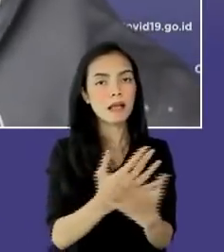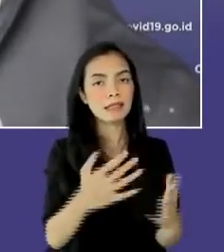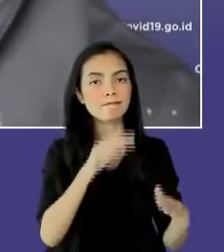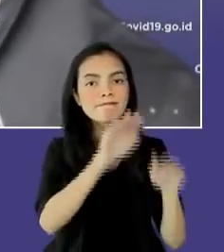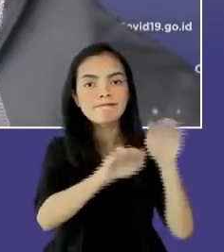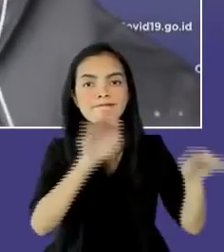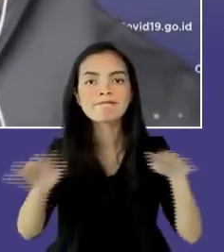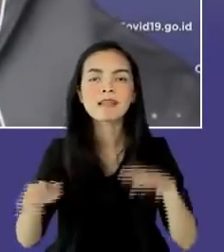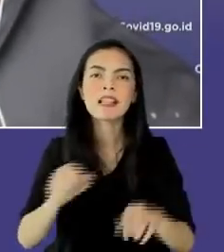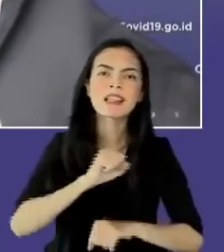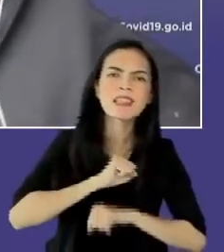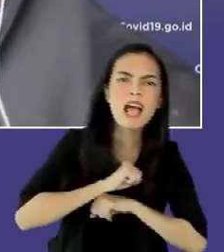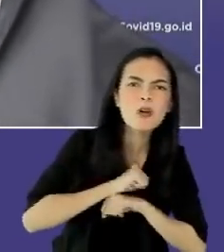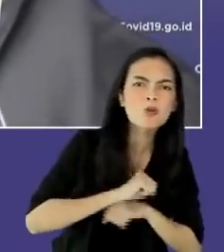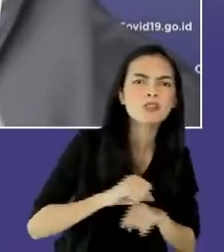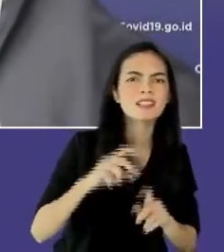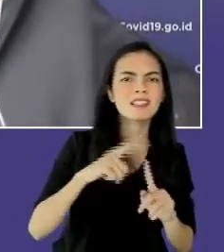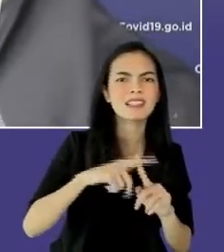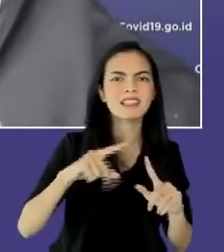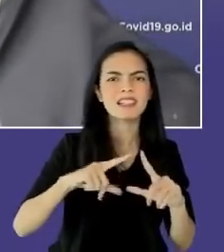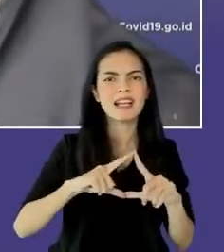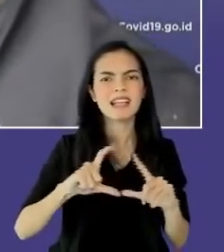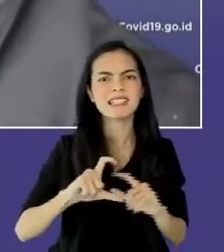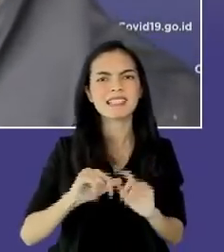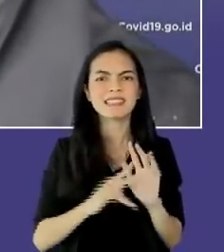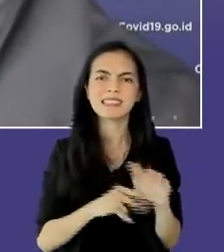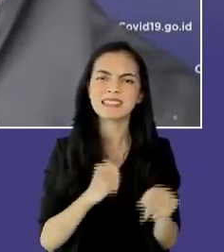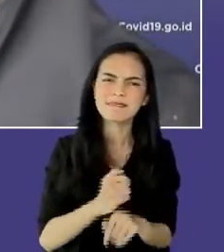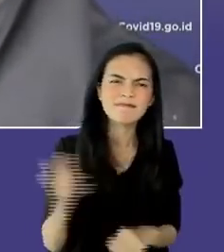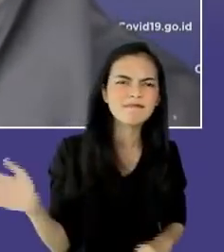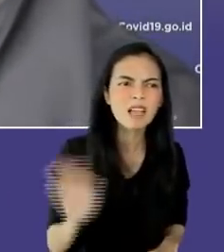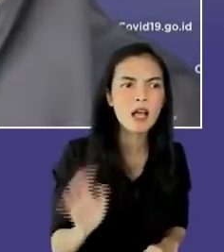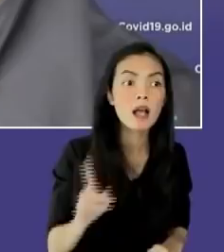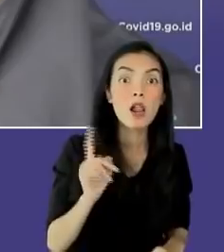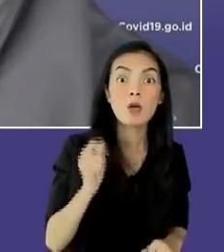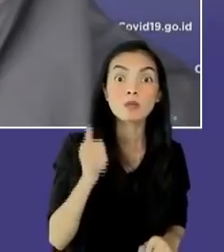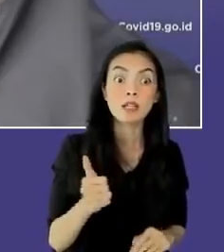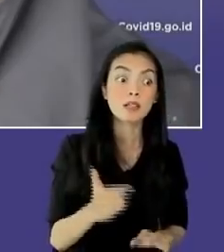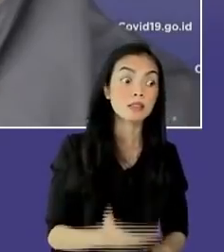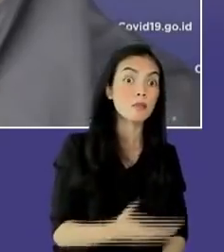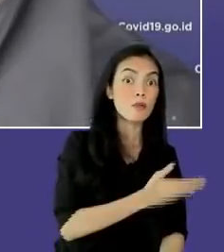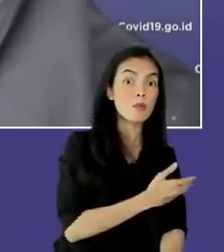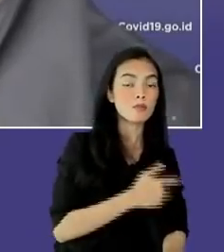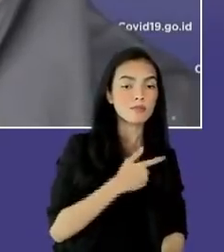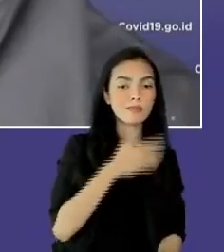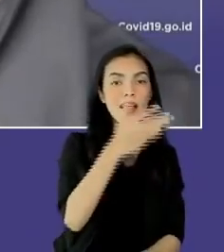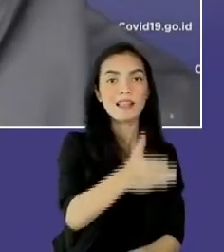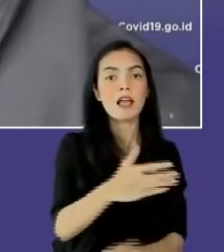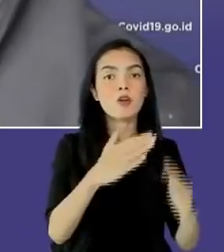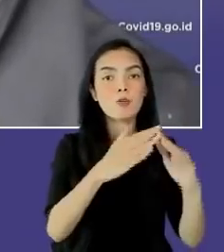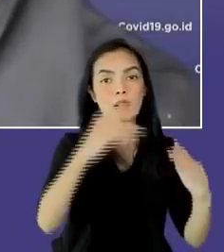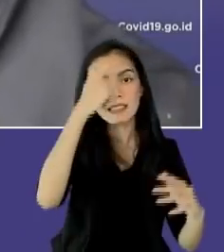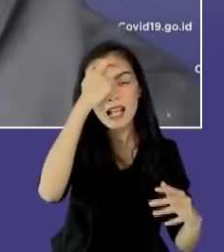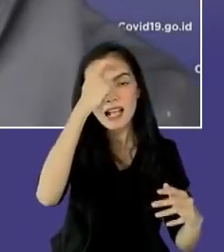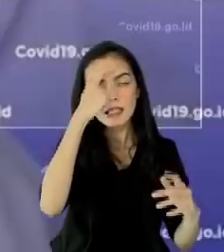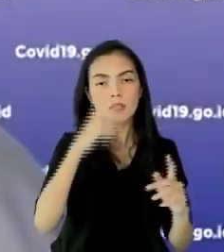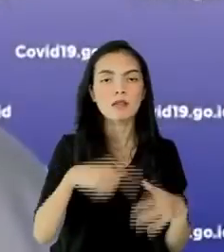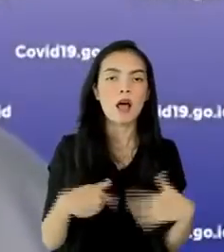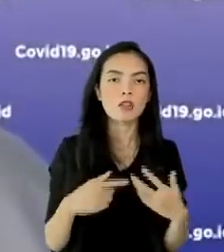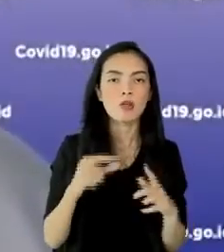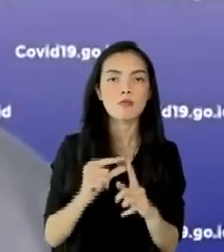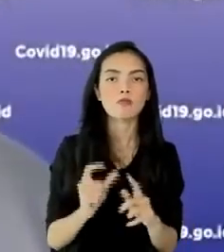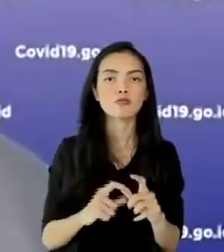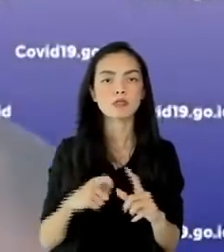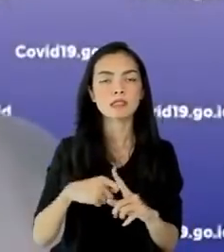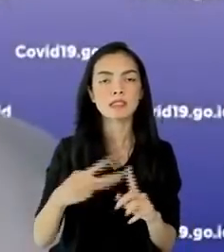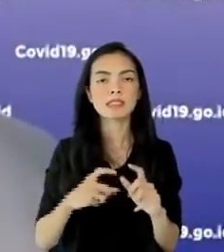masyarakat, nggak usah takut sama tracing sebetulnya. Malah kalau bisa, sebelum di tracing, ya duluan ke puskesmas, duluan ke Satgas penanganan